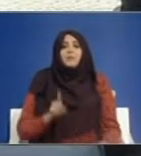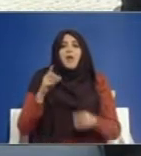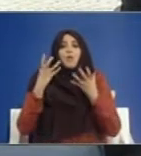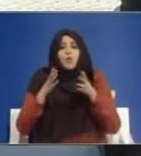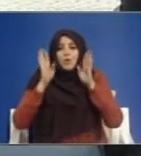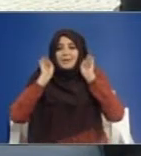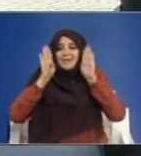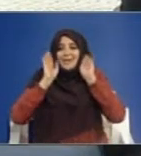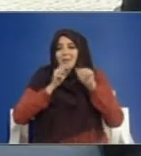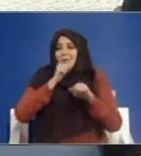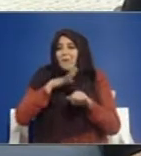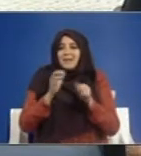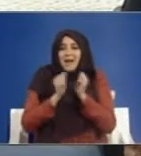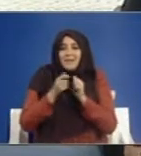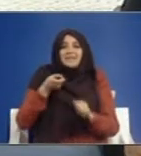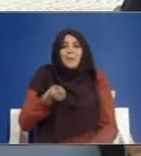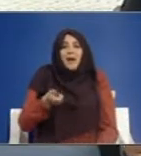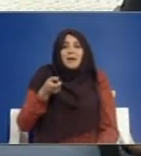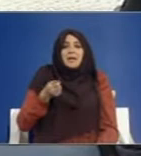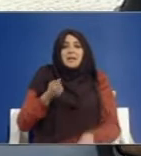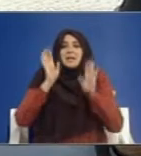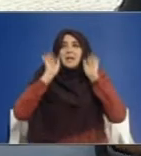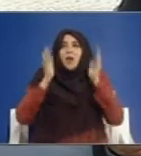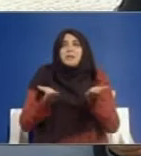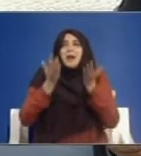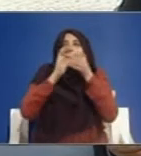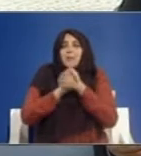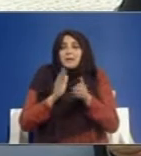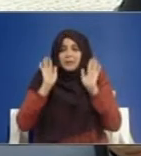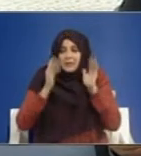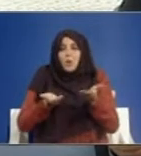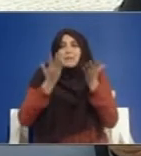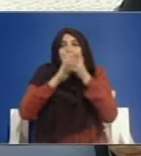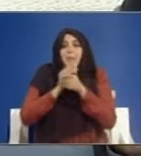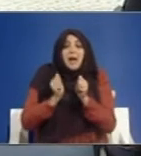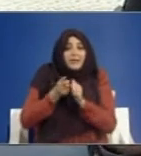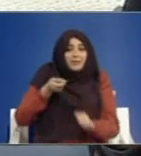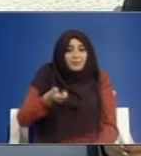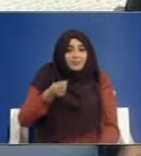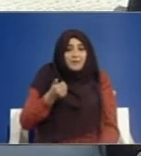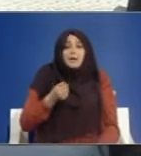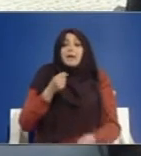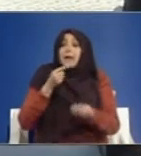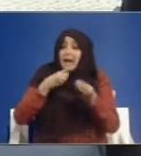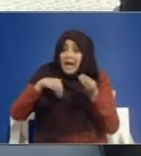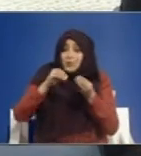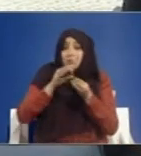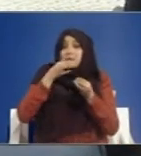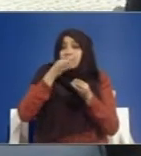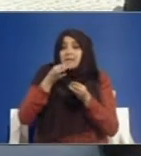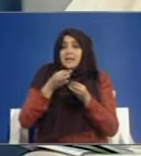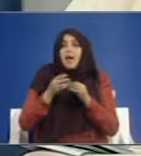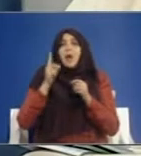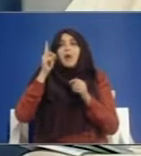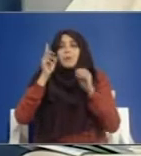وسلم بالسبحة، والشيء الثاني الكيفية، هل أصلي عليه بالصلاة الإبراهيمية أو يكفي أني أصلي عليه فقط؟ نعم.